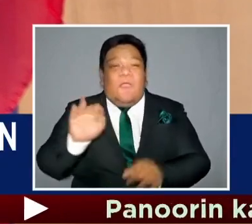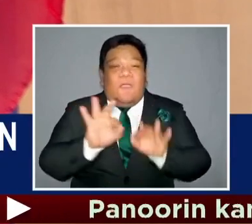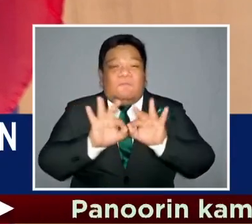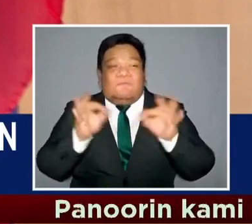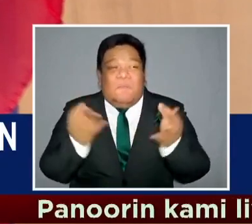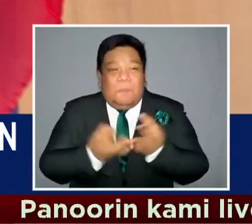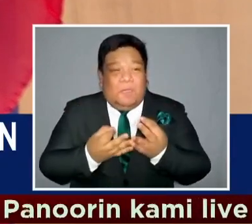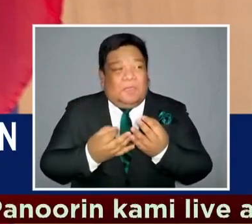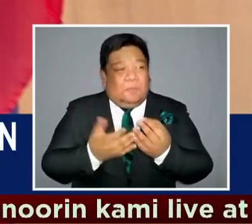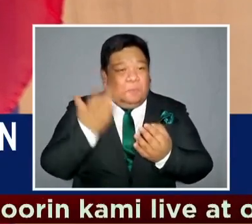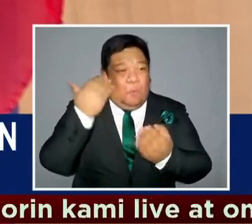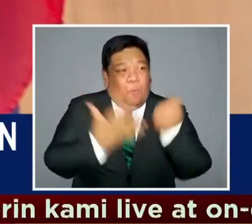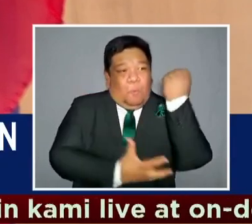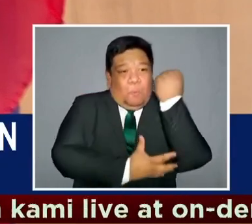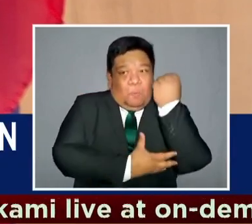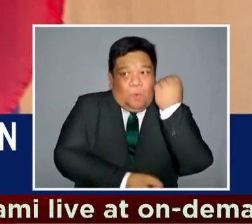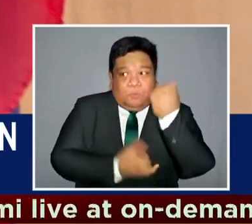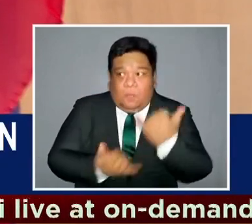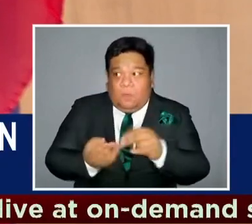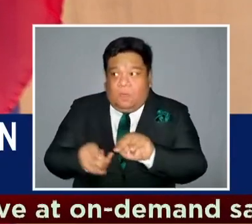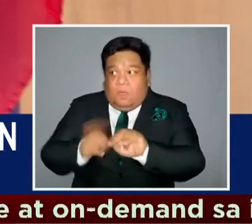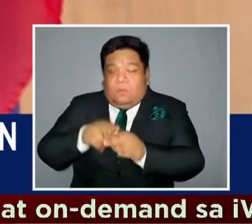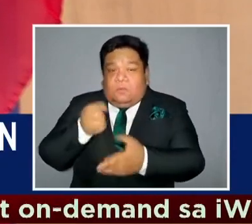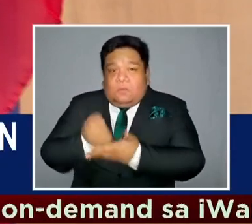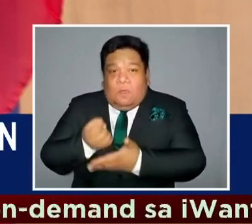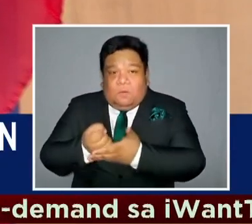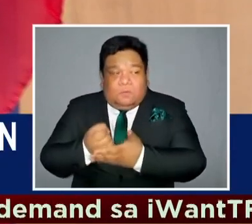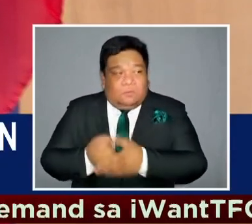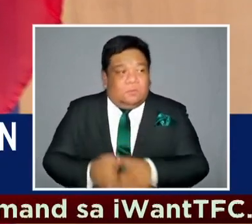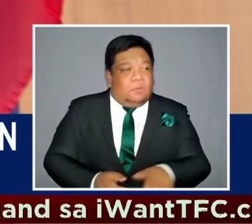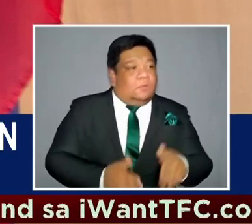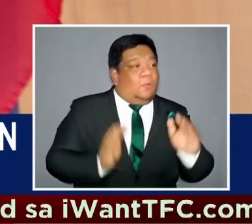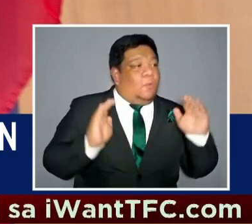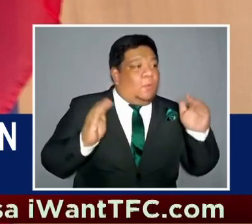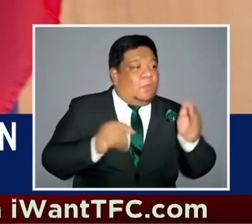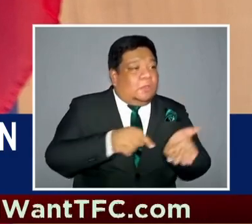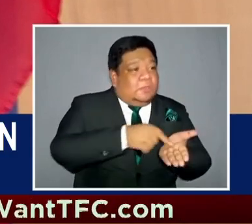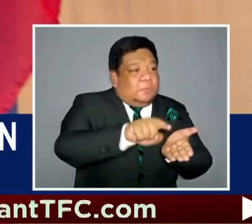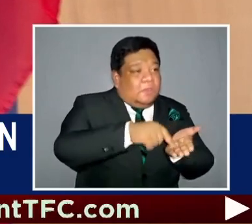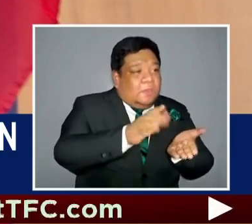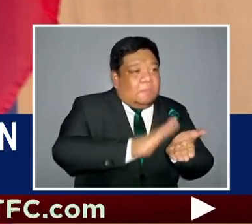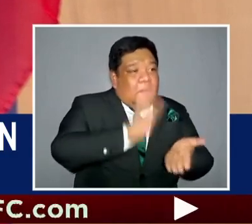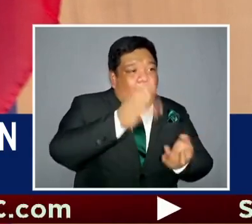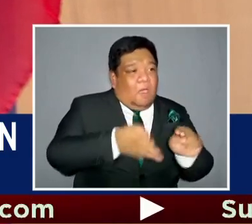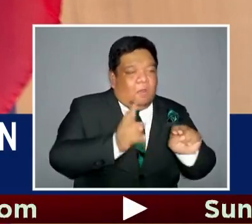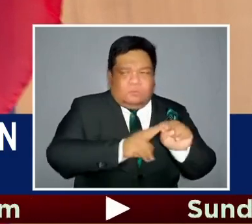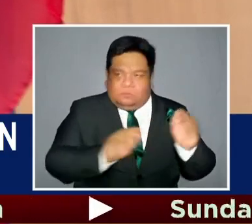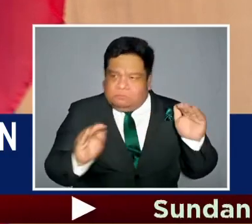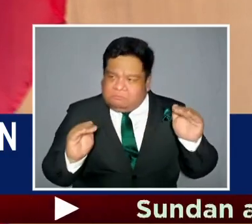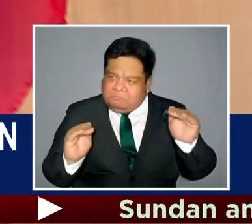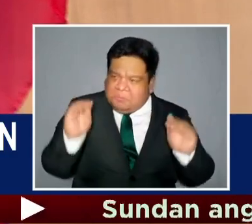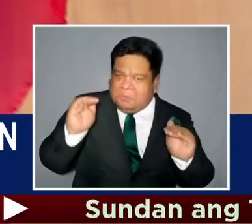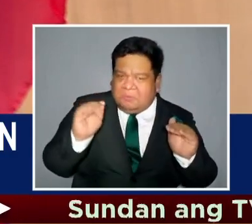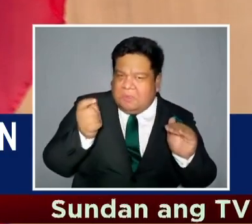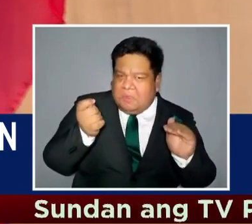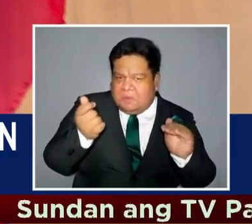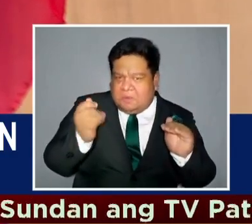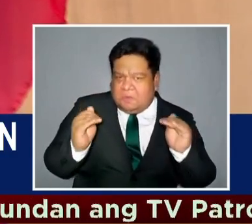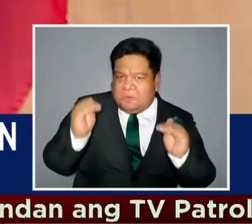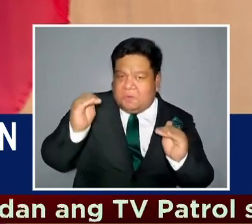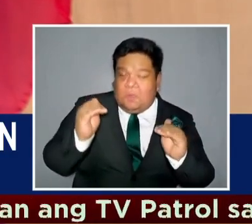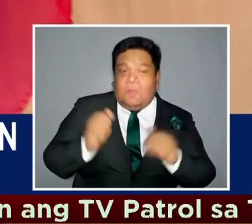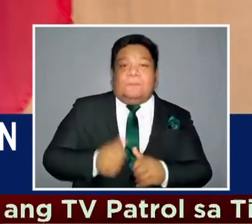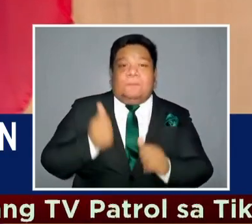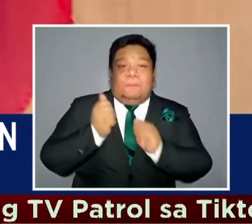kumpara sa pagtaas ng presyo ng basic food and non-food needs. Kaya naman ang bahagdan ng